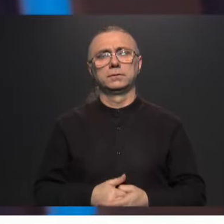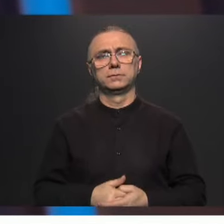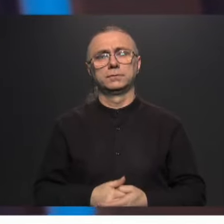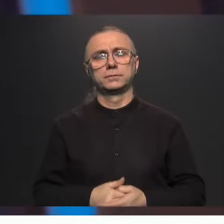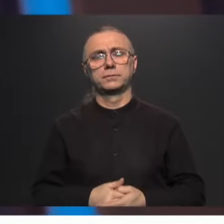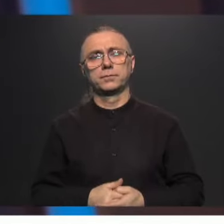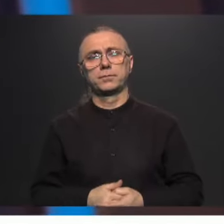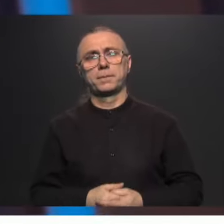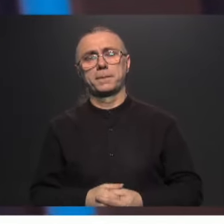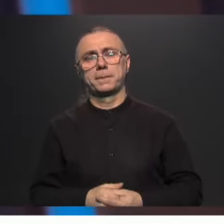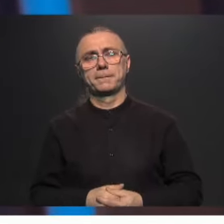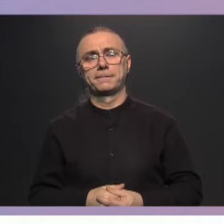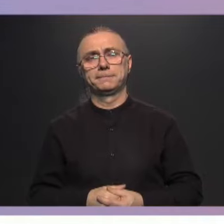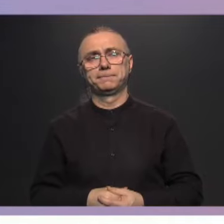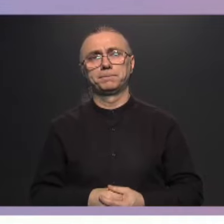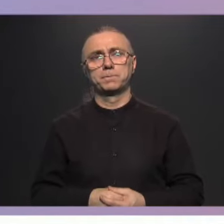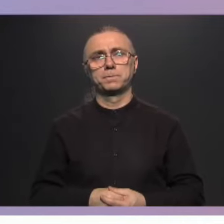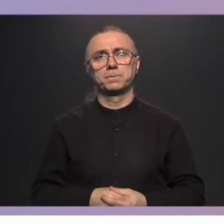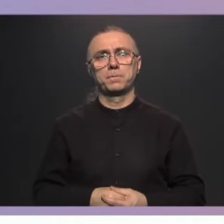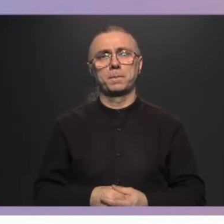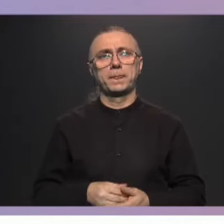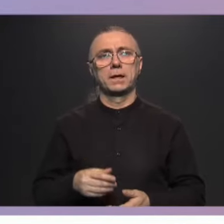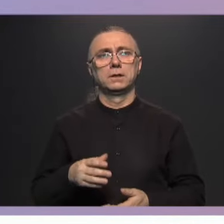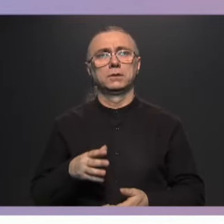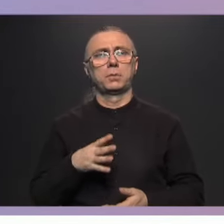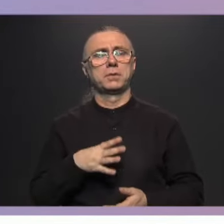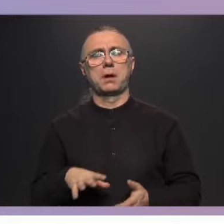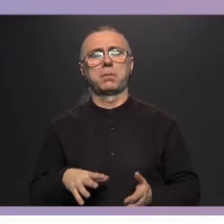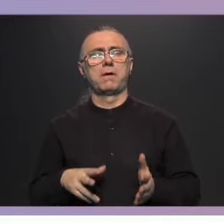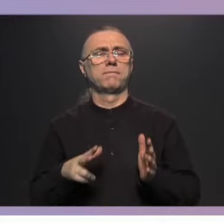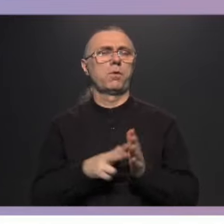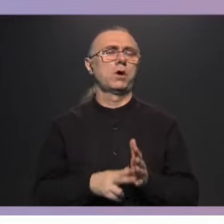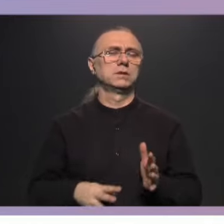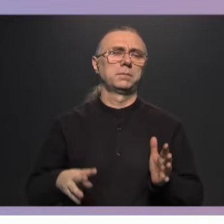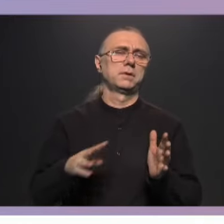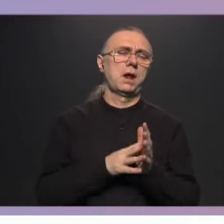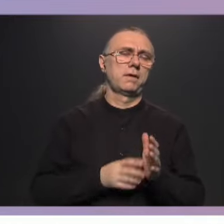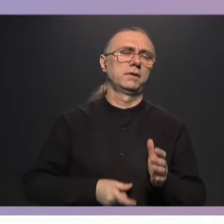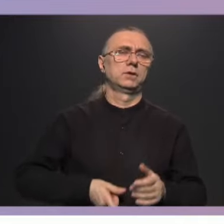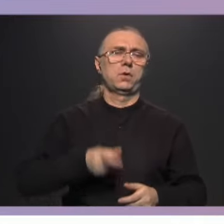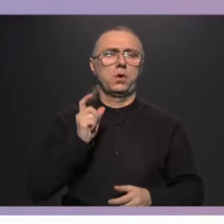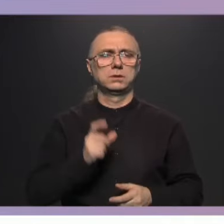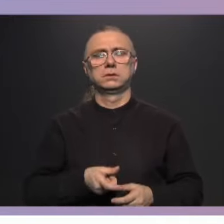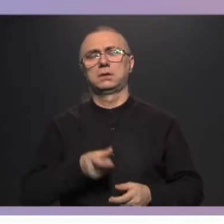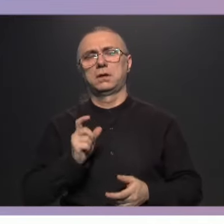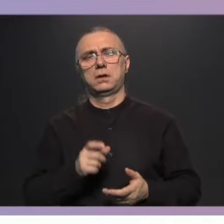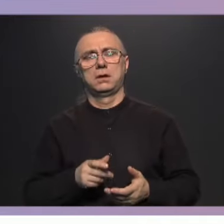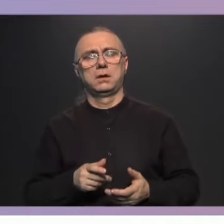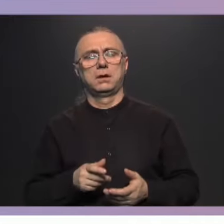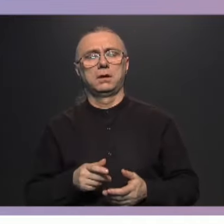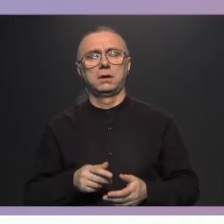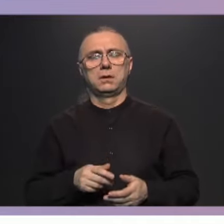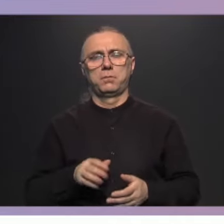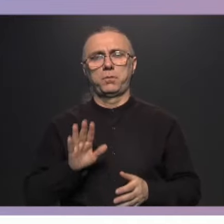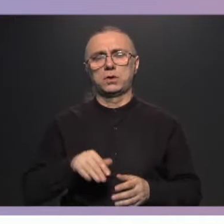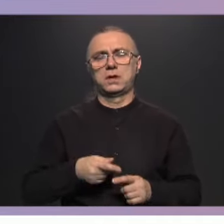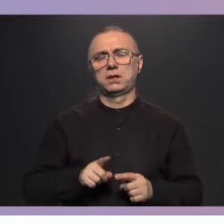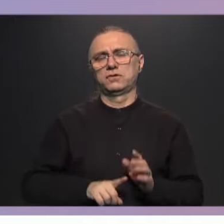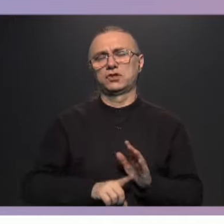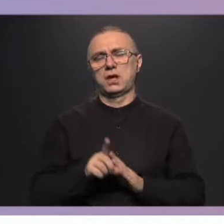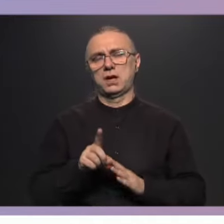ну, три тоста. Вот. Главное, чтобы не было 8-9 тостов, после которых уже всплывает и не очень что-то хорошее